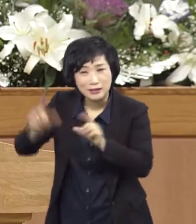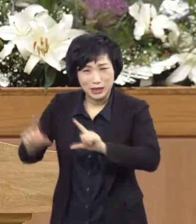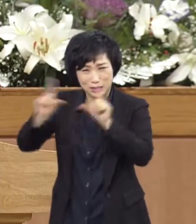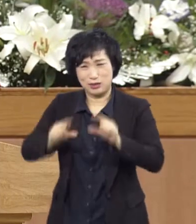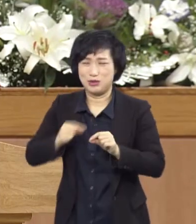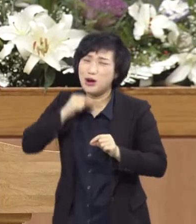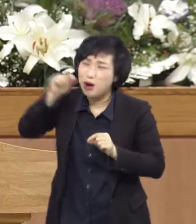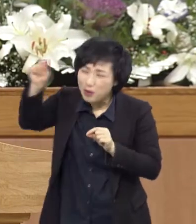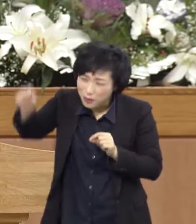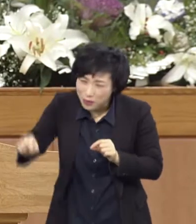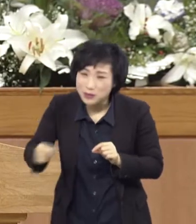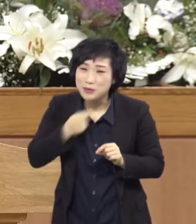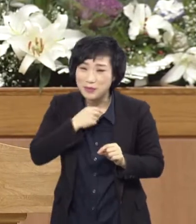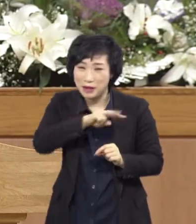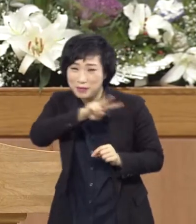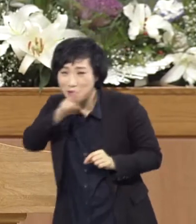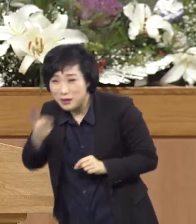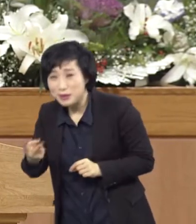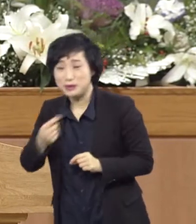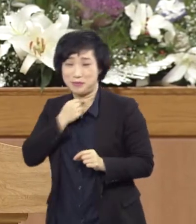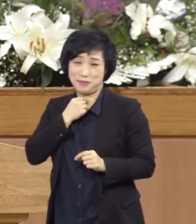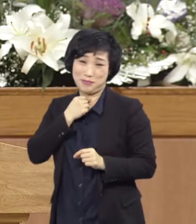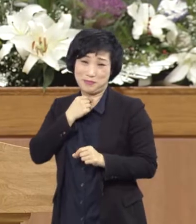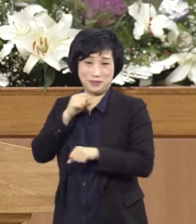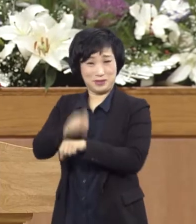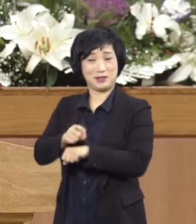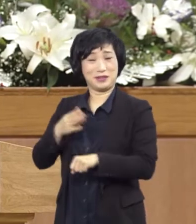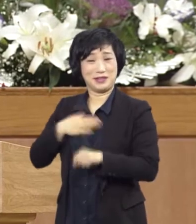영원히 살고 싶은 본능을 가진 사람이요.